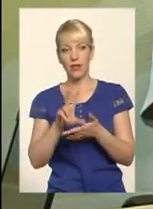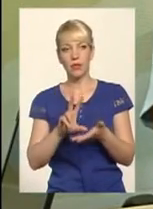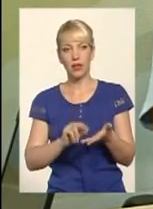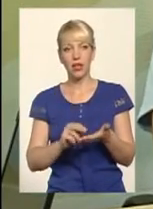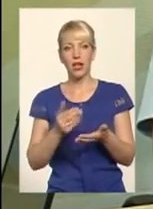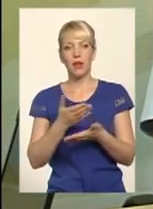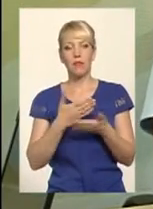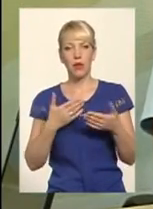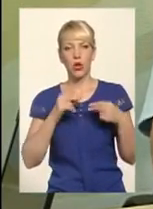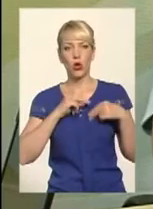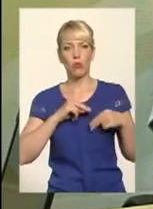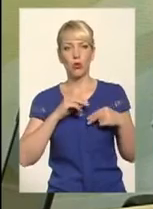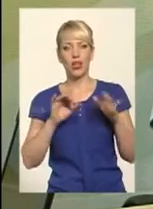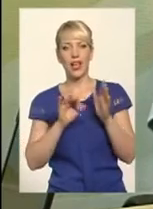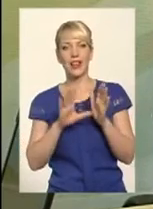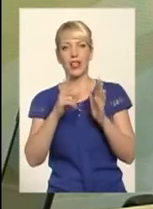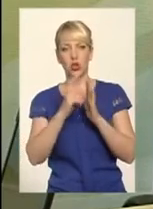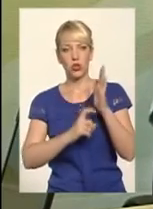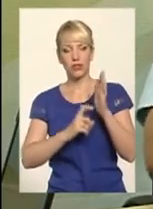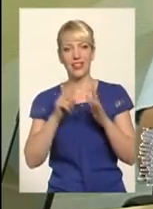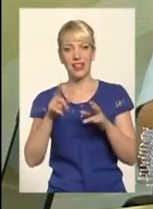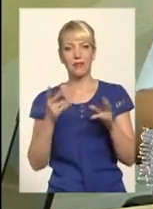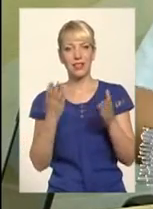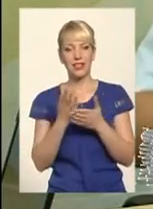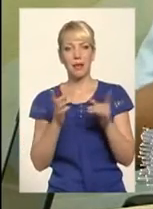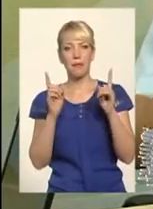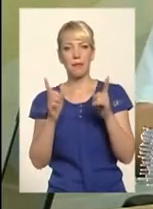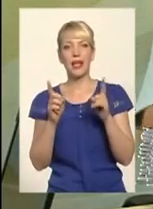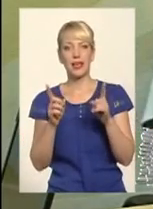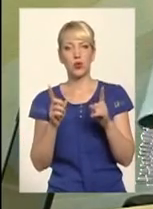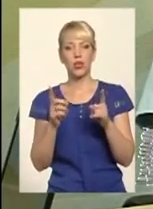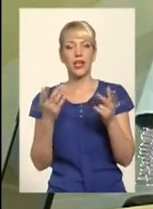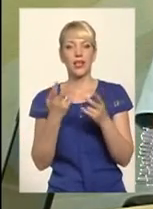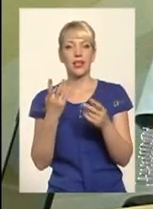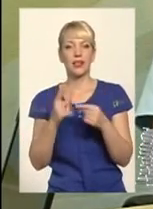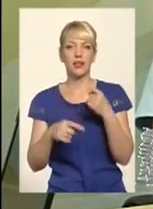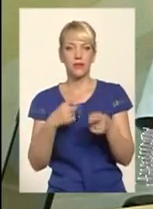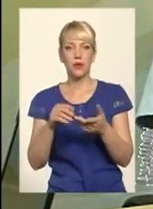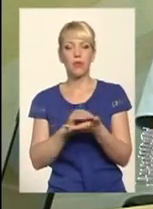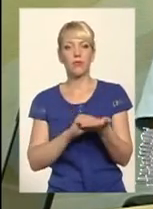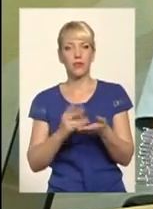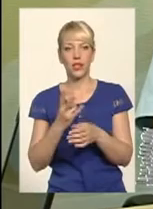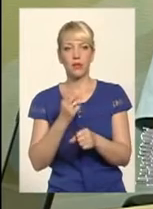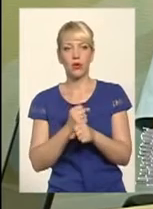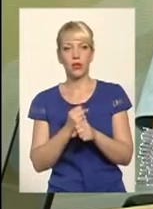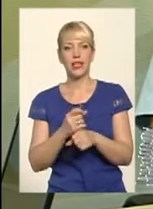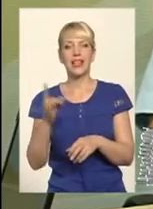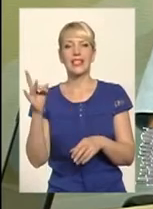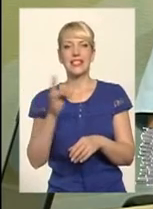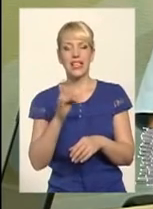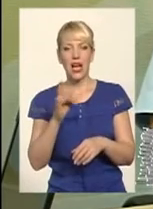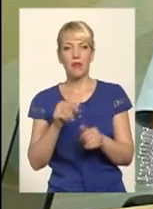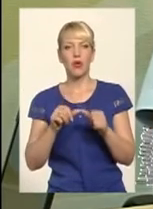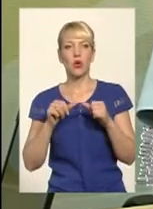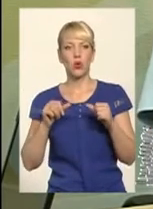сертифікували робоче місце електрозварювальника. Там же є певний період, через який знову ж треба це робити. Заміри, комісія, тобто це